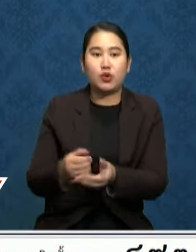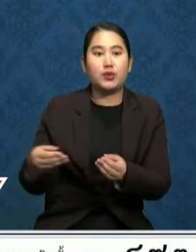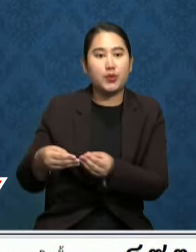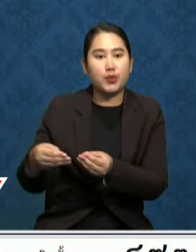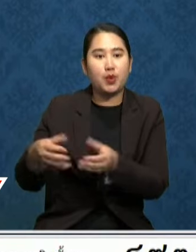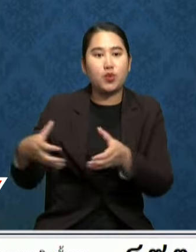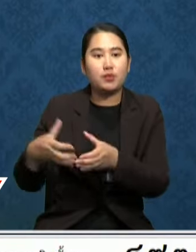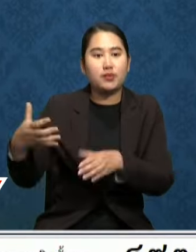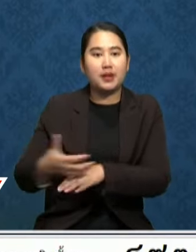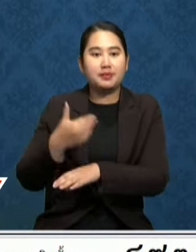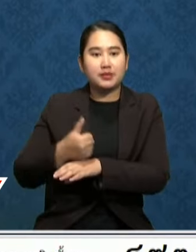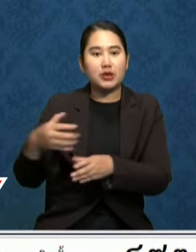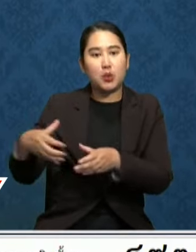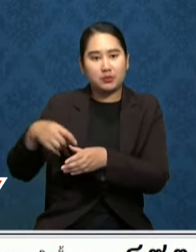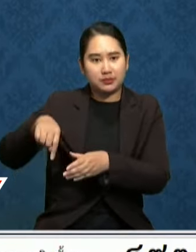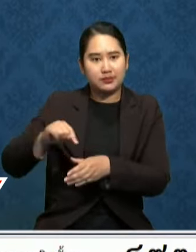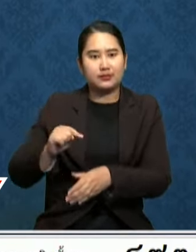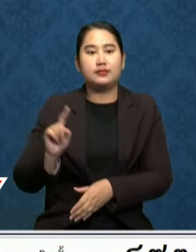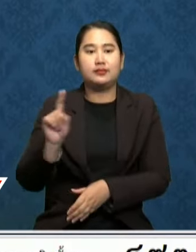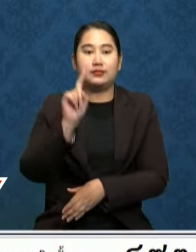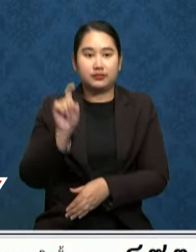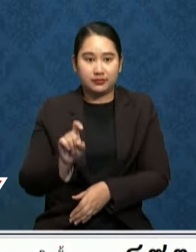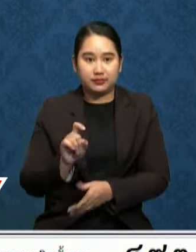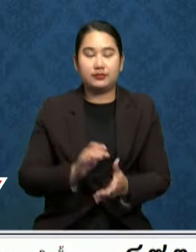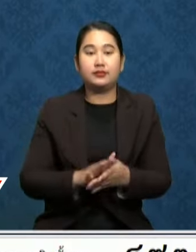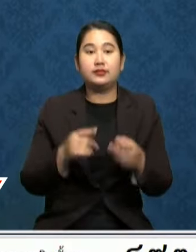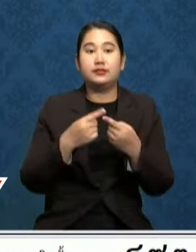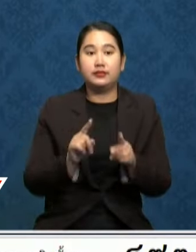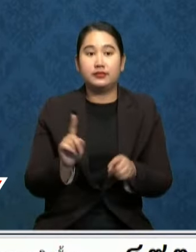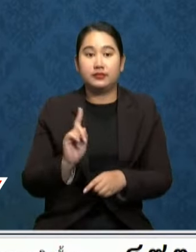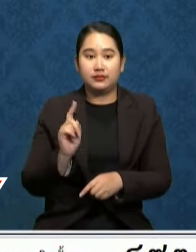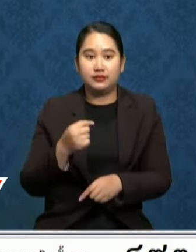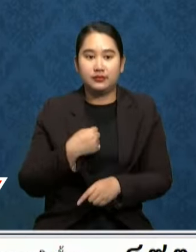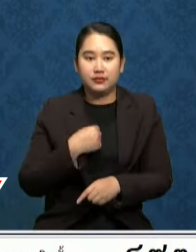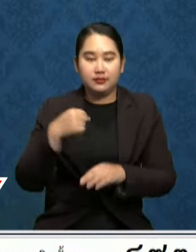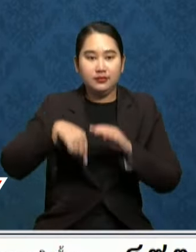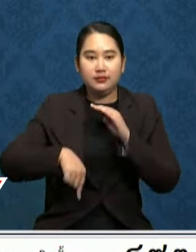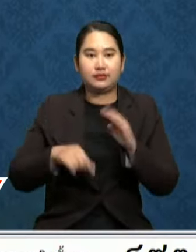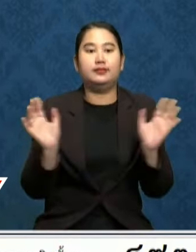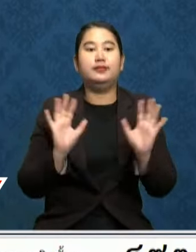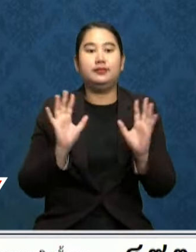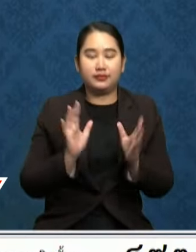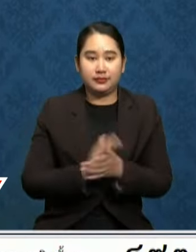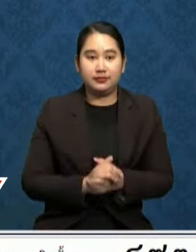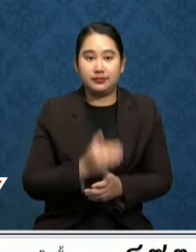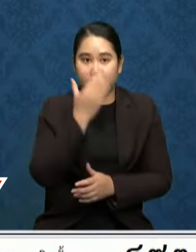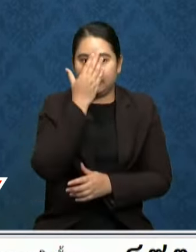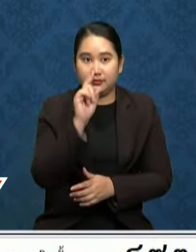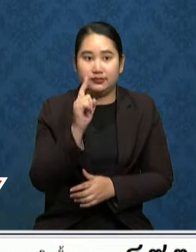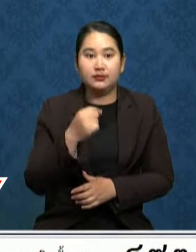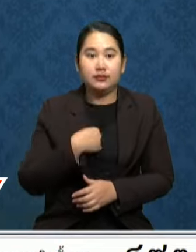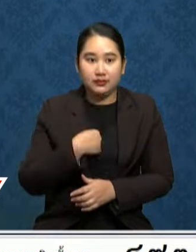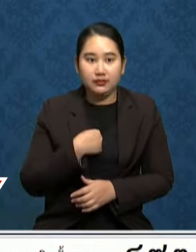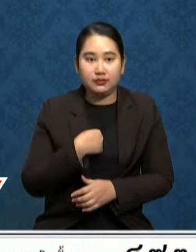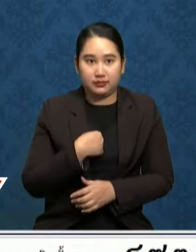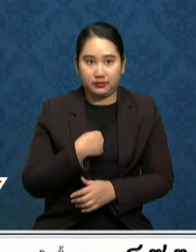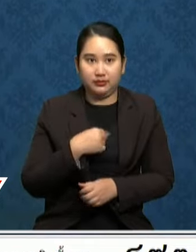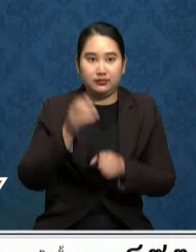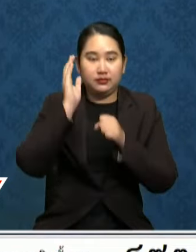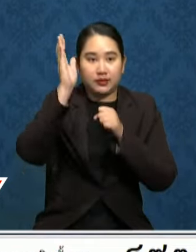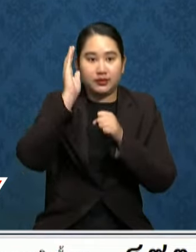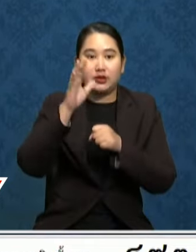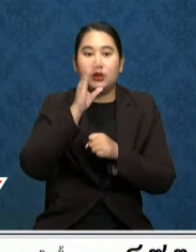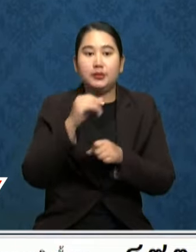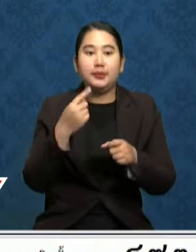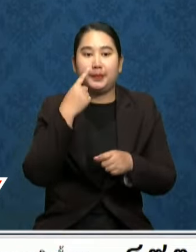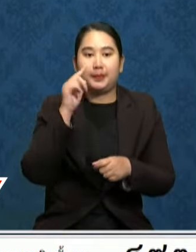พักกเมองหนึ่ พักกเมใดหรอไม่นะครับแต่วานั่นไมใช่เรื่องทผมจะลงรายลเอดในวันนี้เนองจากว่าผมเองคงจะไม่อภิบรายซ